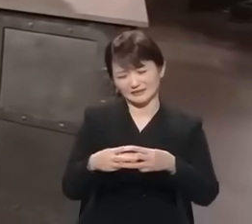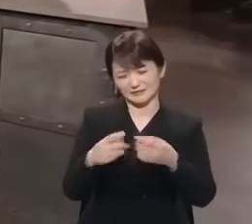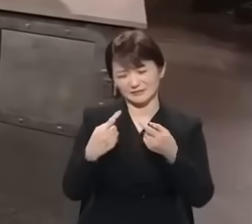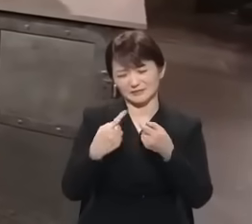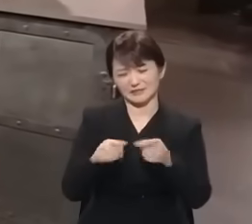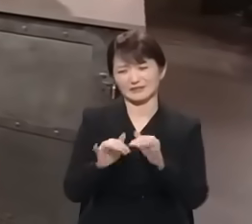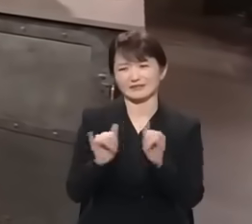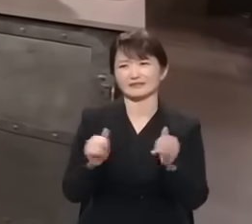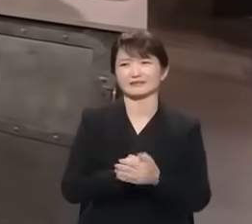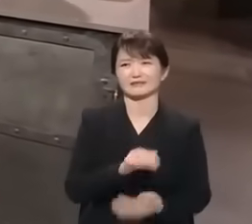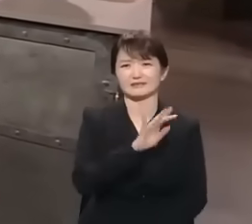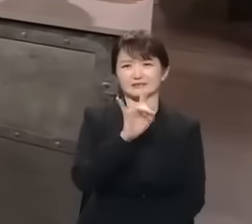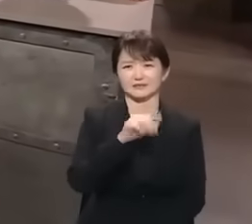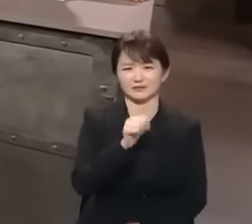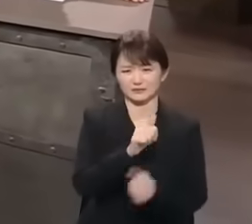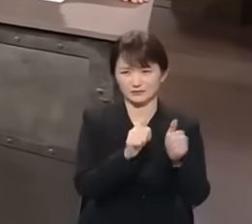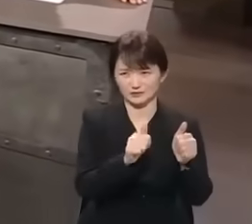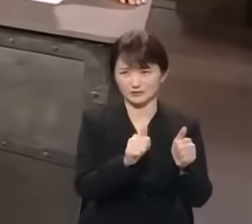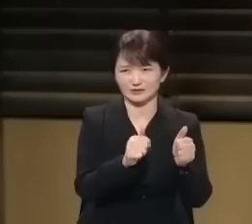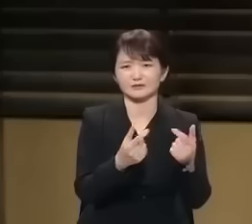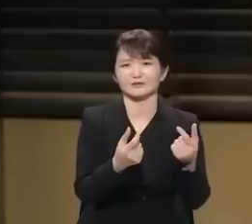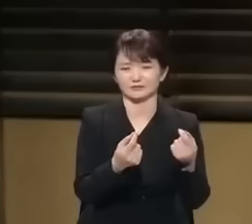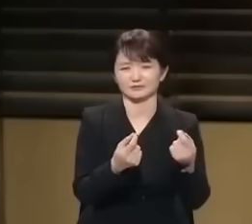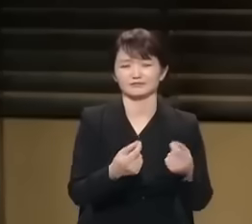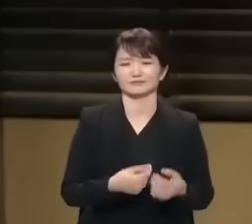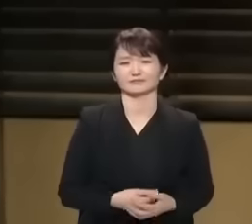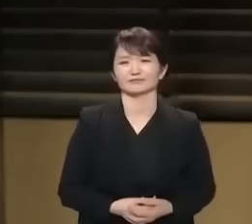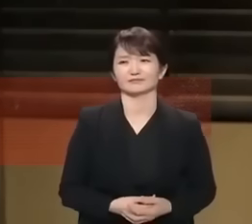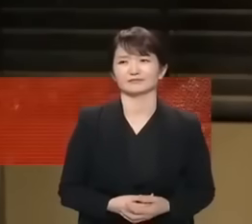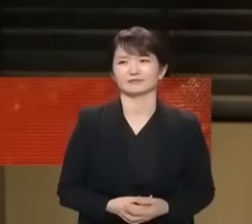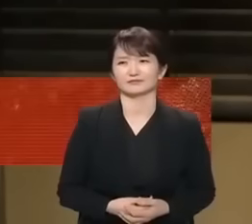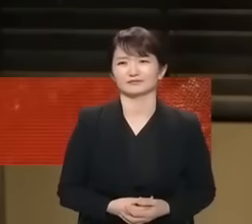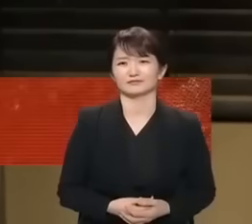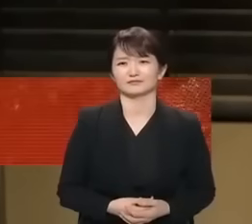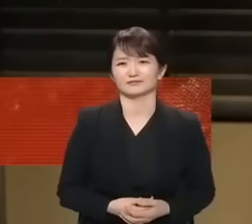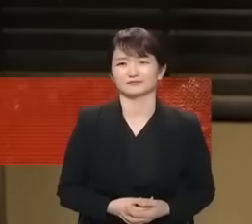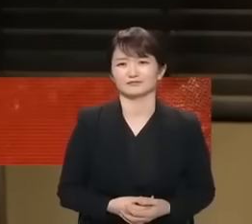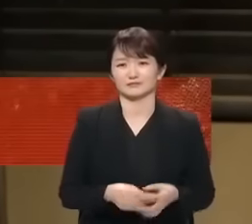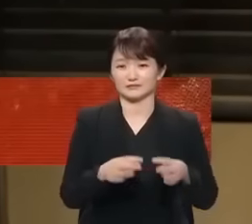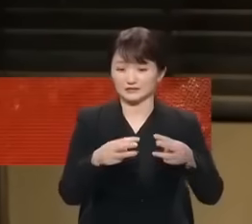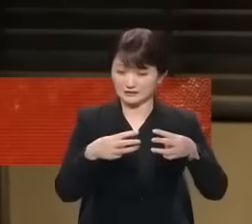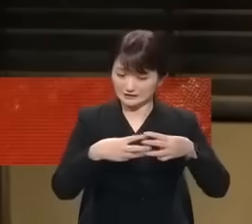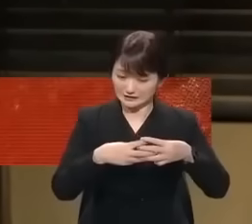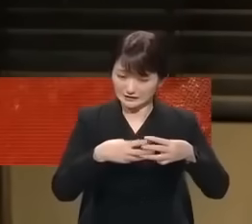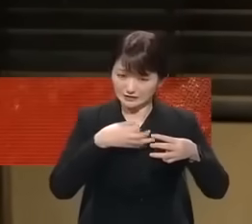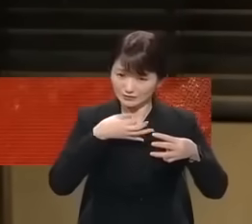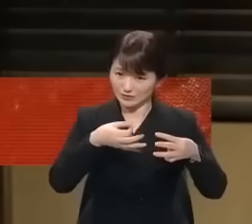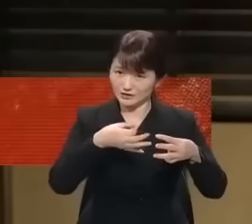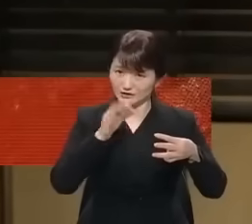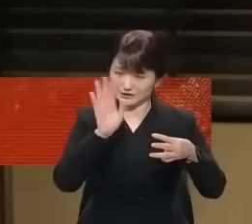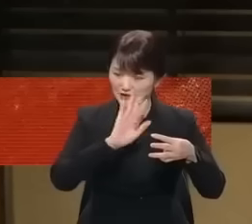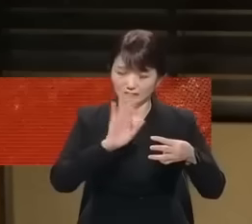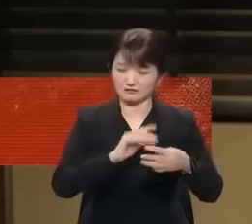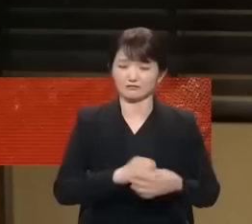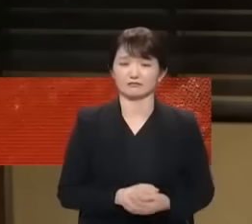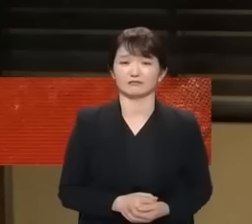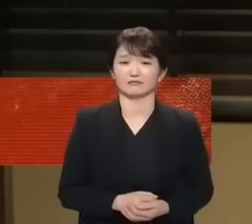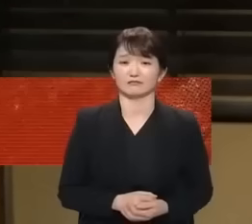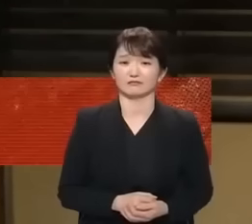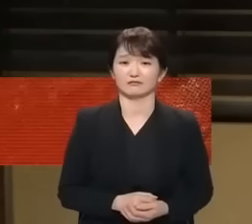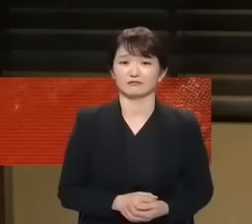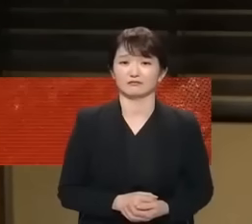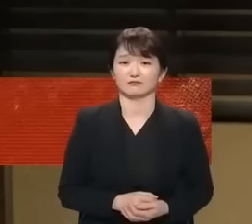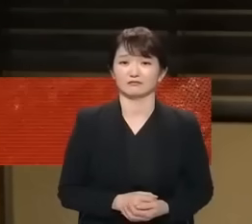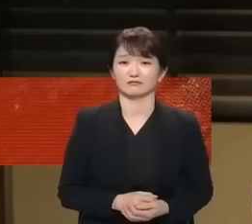감사데이 또 못지 않잖아요 네 저거는 저희가 삼겹살이라고 평할 수 있는 것 정도가 아닌 거 같아요 뭐